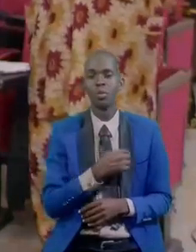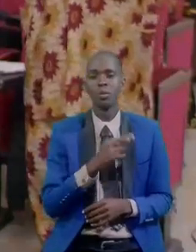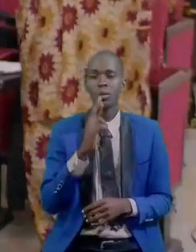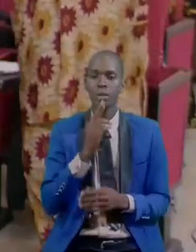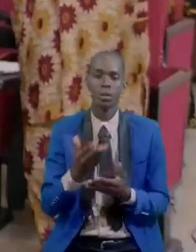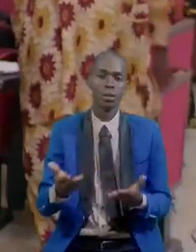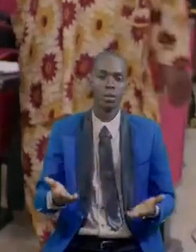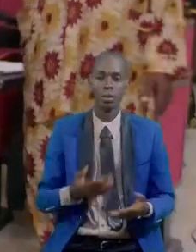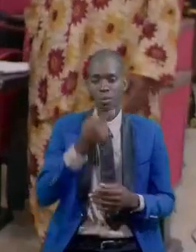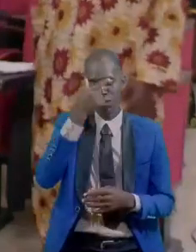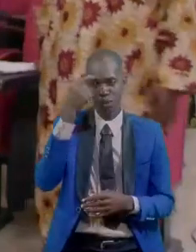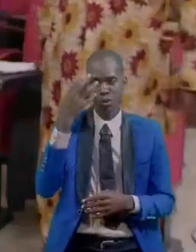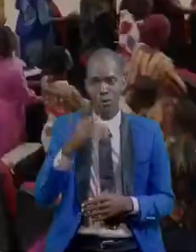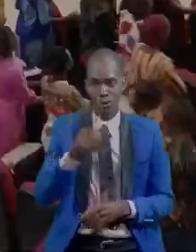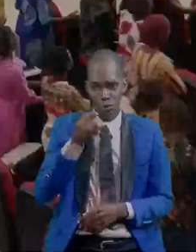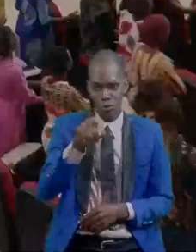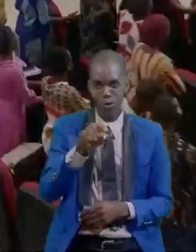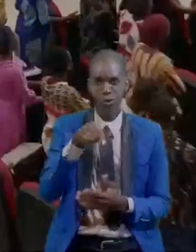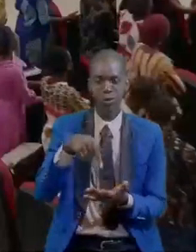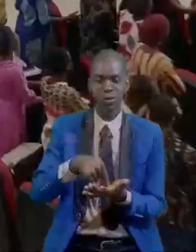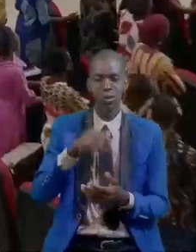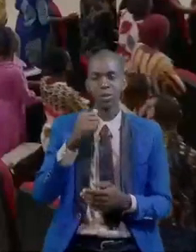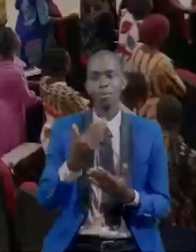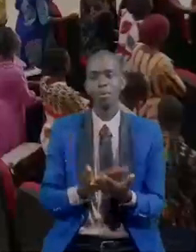Nous sommes là à cause de toi ce matin.